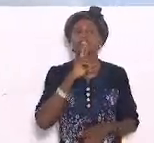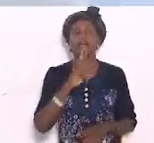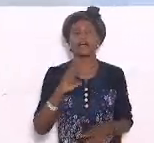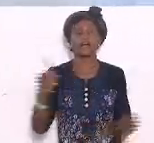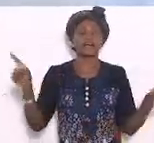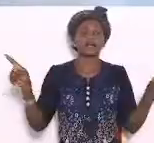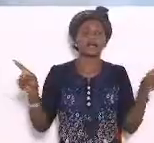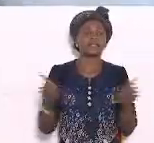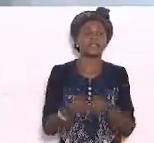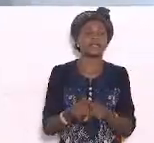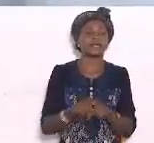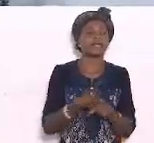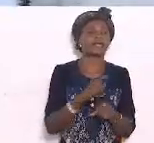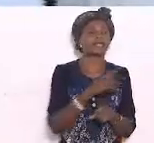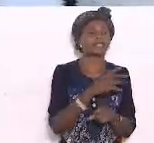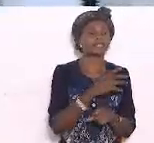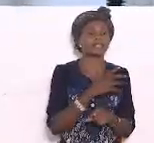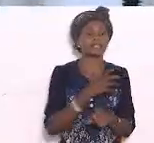J